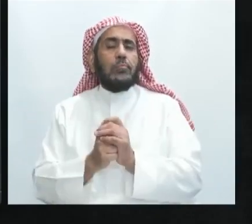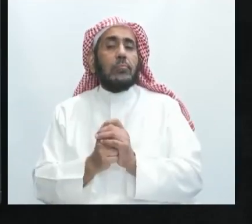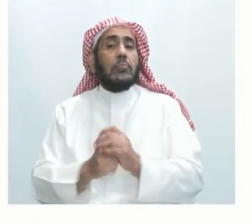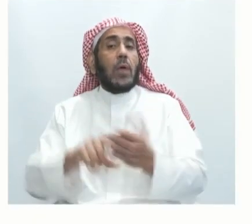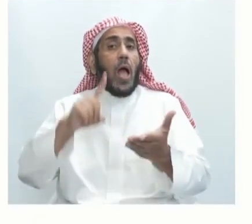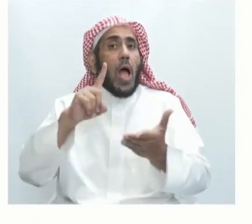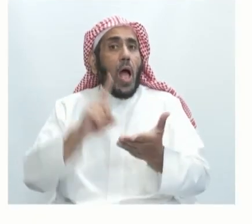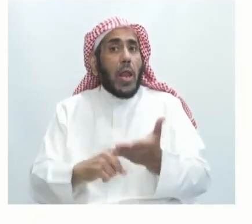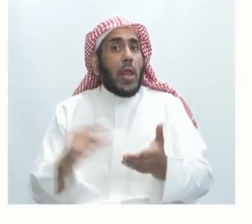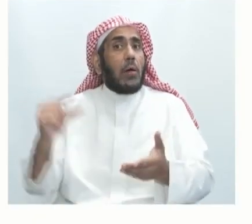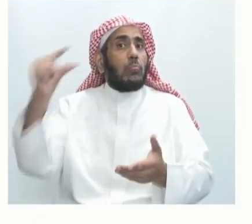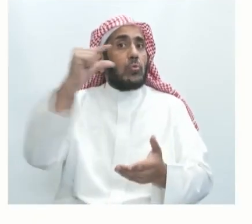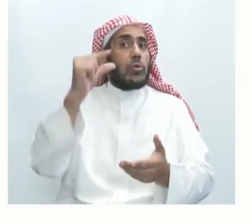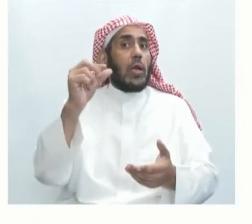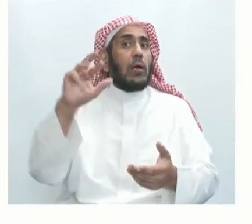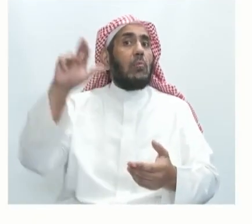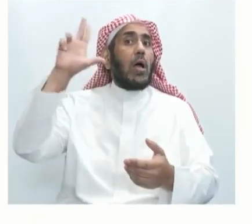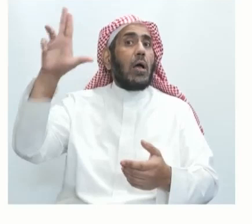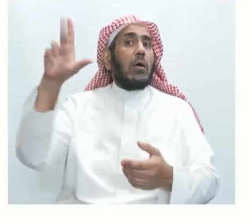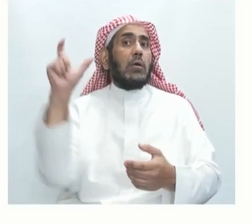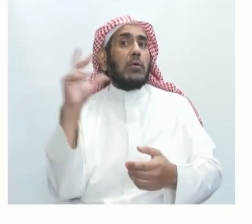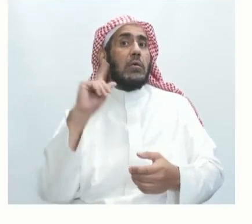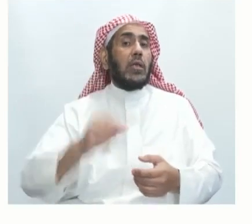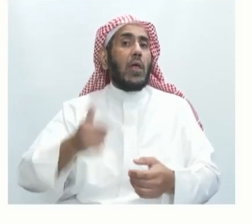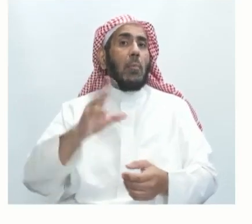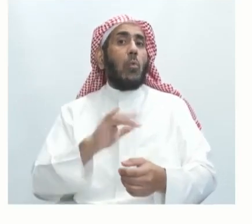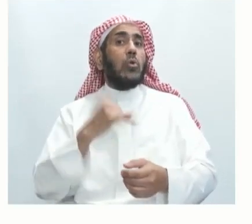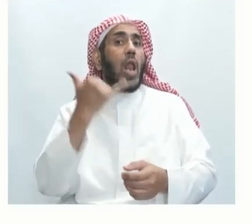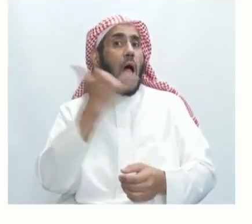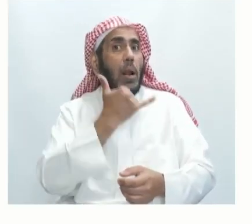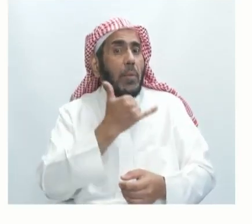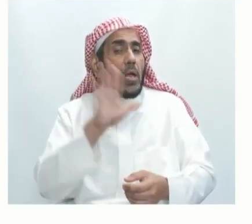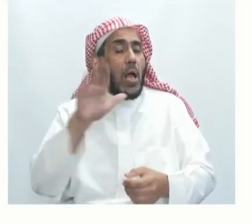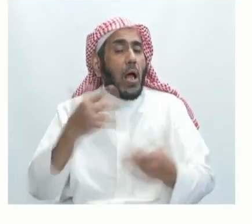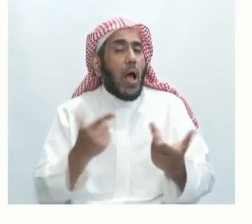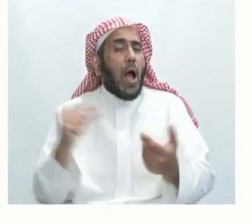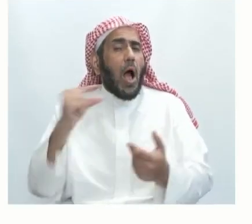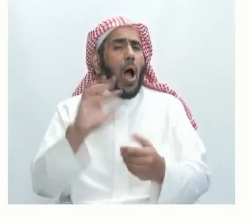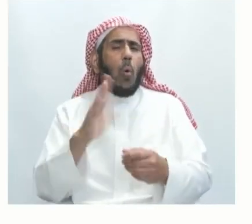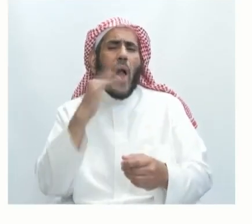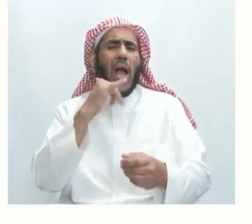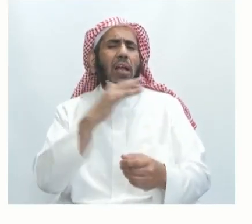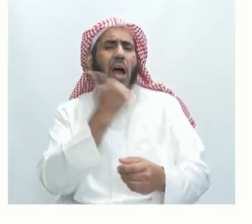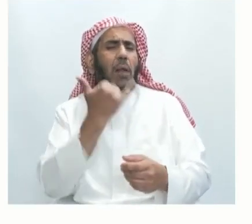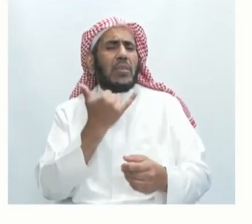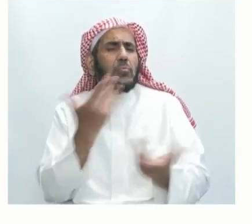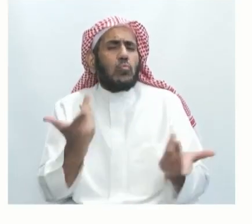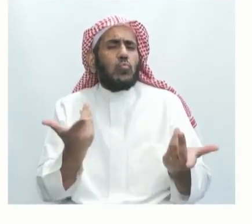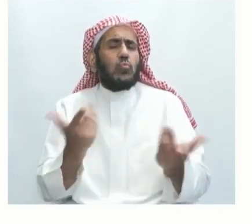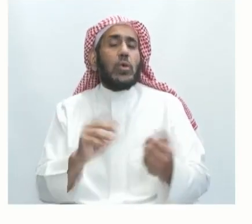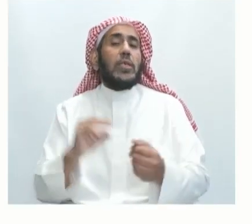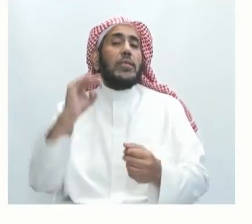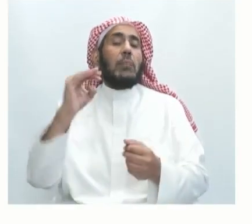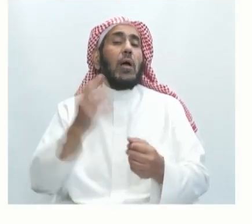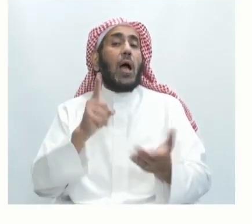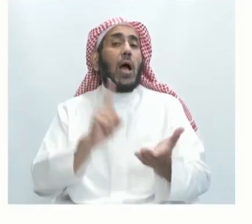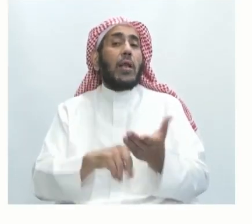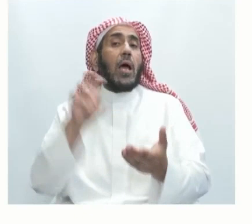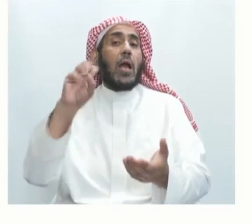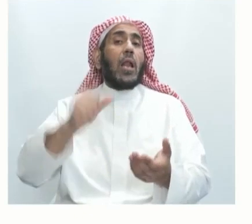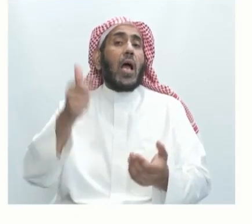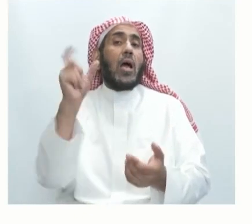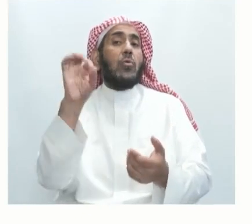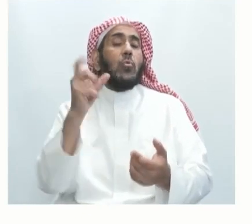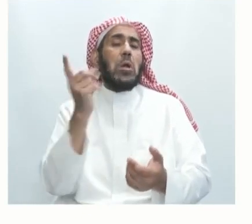ان مصطلح القانون هل هو مصطلح عربي او غير مصطلح عربي الاجابه ان القانون ليس